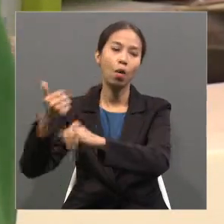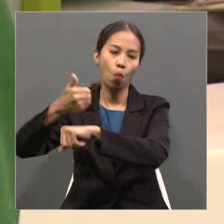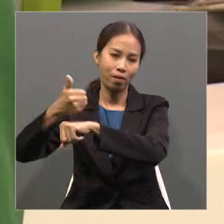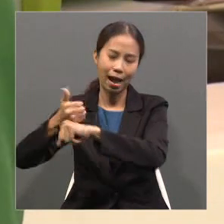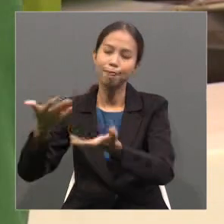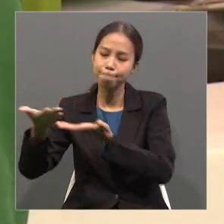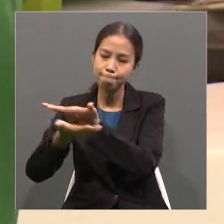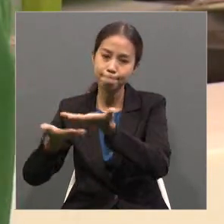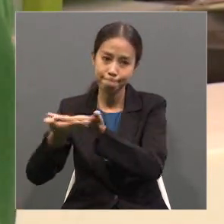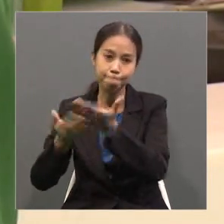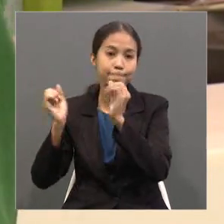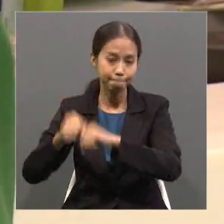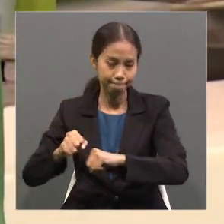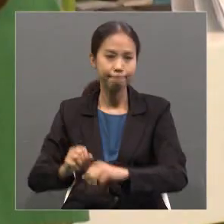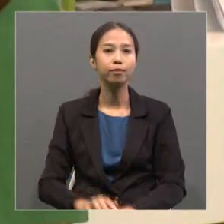หน้า